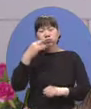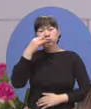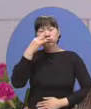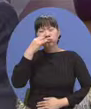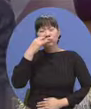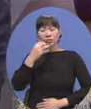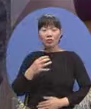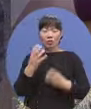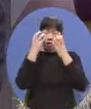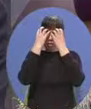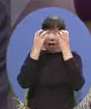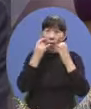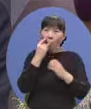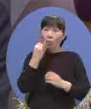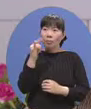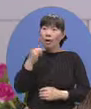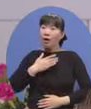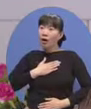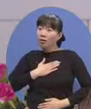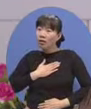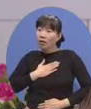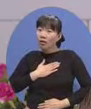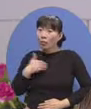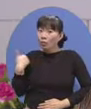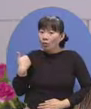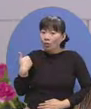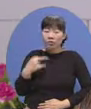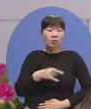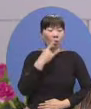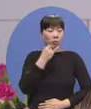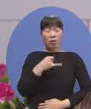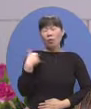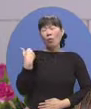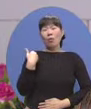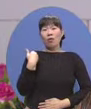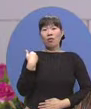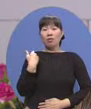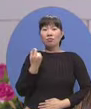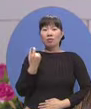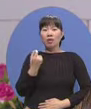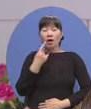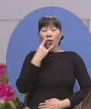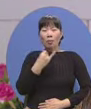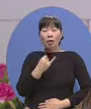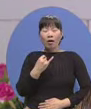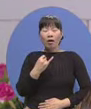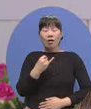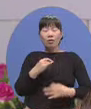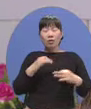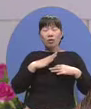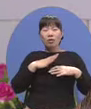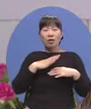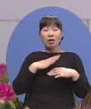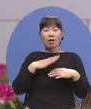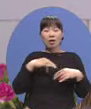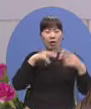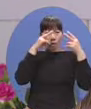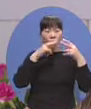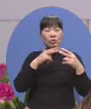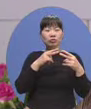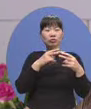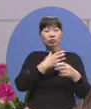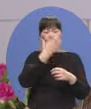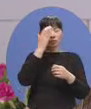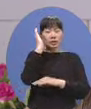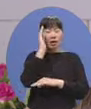궁금하고. 놀랄 때 엄마를 알아봅니까? 몰라봅니까? 몰라봐요. 놀랄 때 엄마를 알아보고 꿈 이야기를 제대로 할 수 있으면